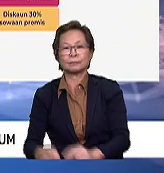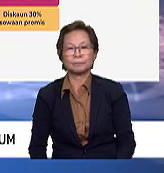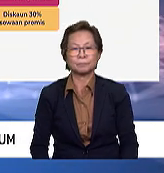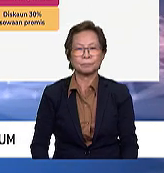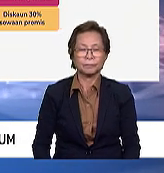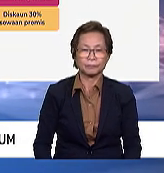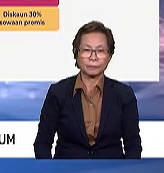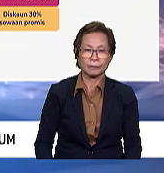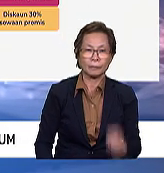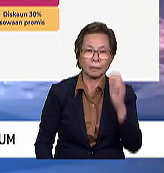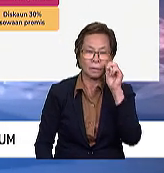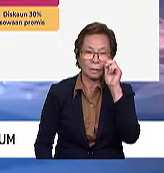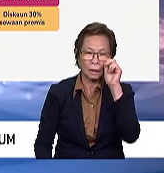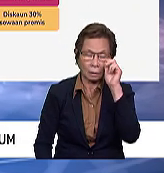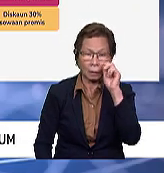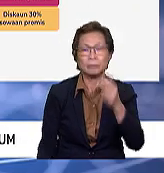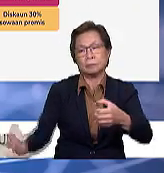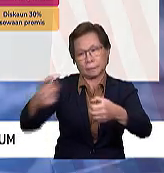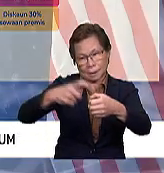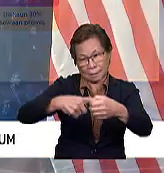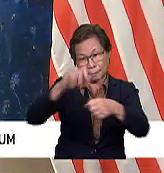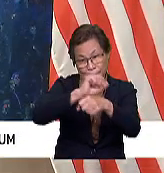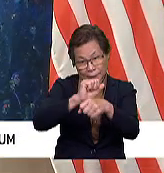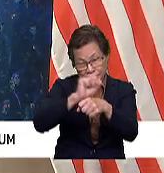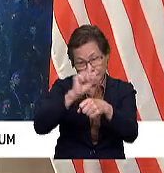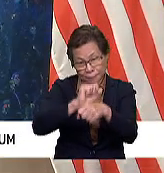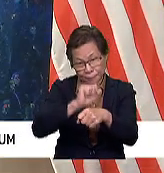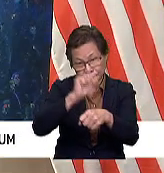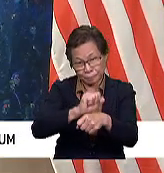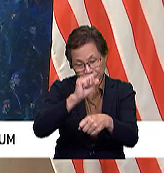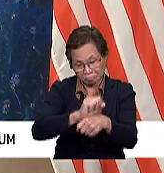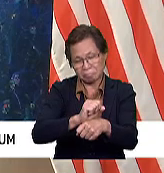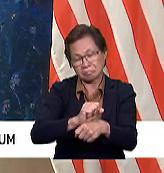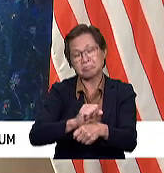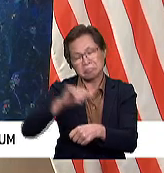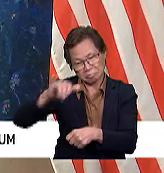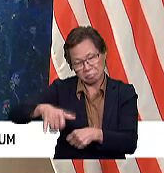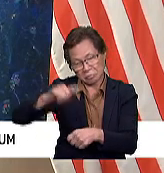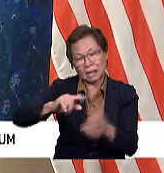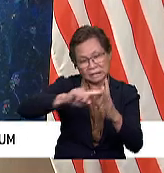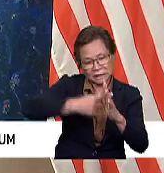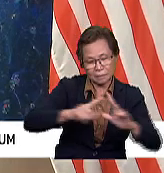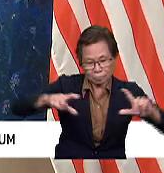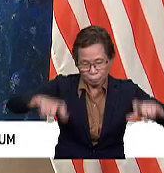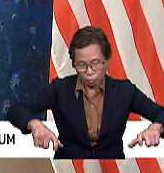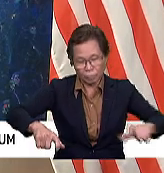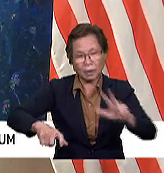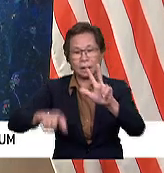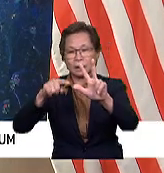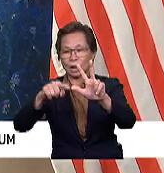Hai Cruise adalah berkaitan pekerjaan Hai tidak dinafikan pelaksanaan Pique